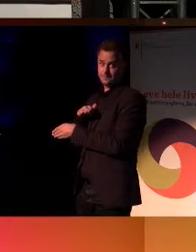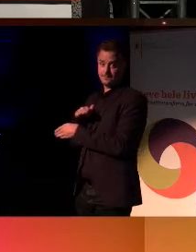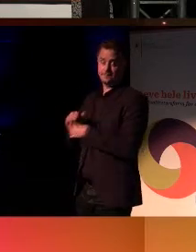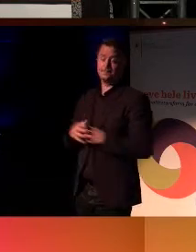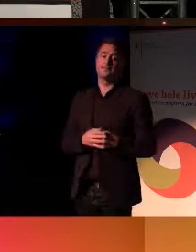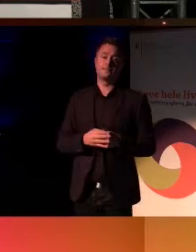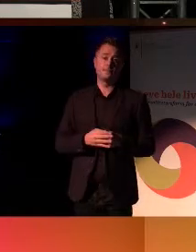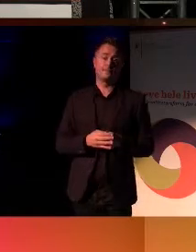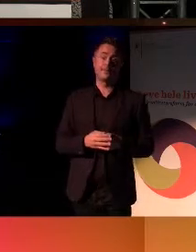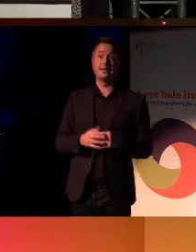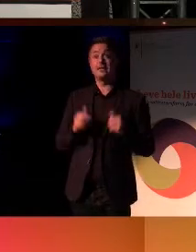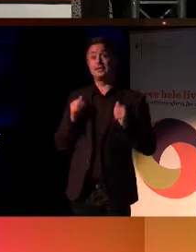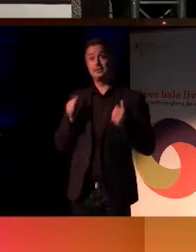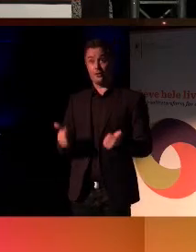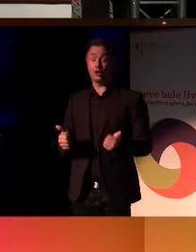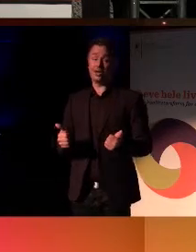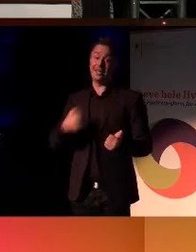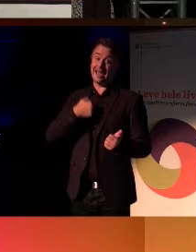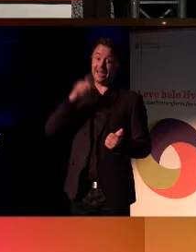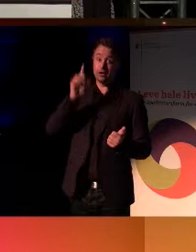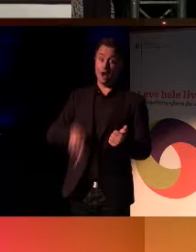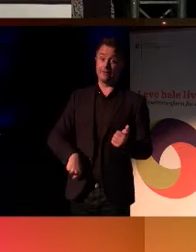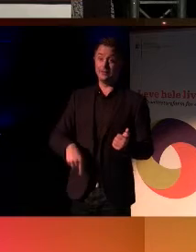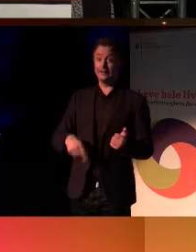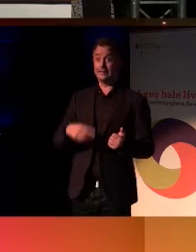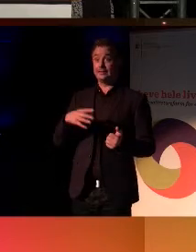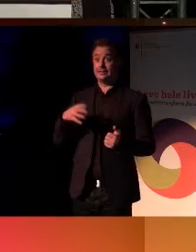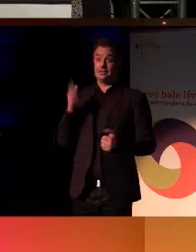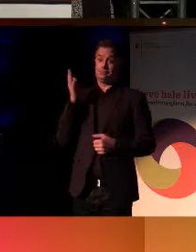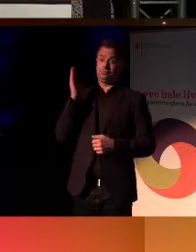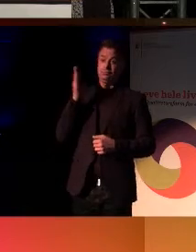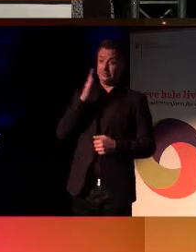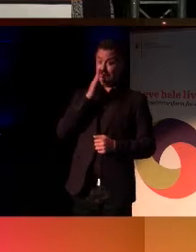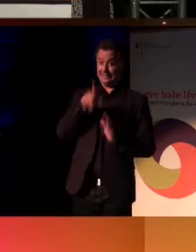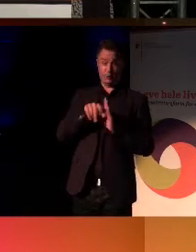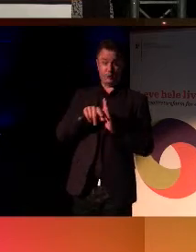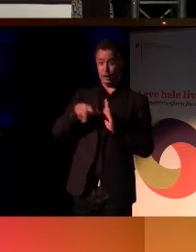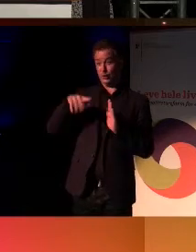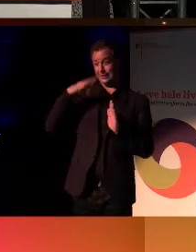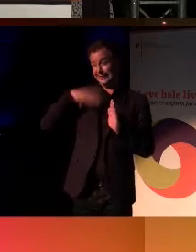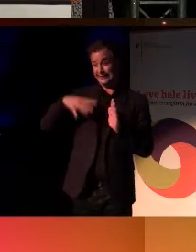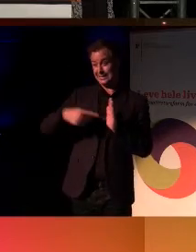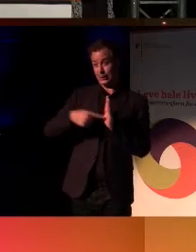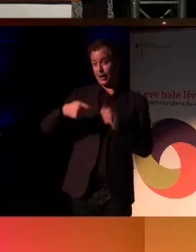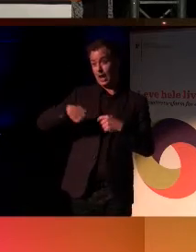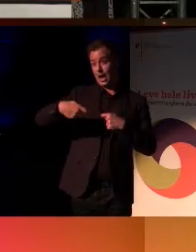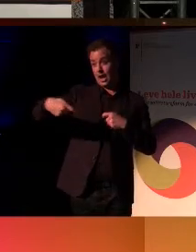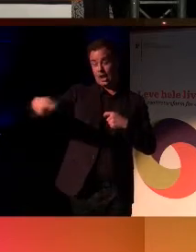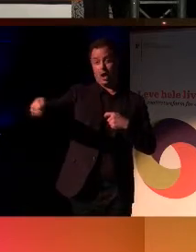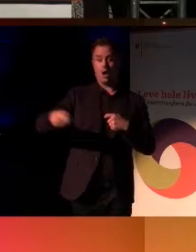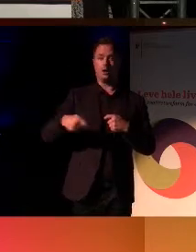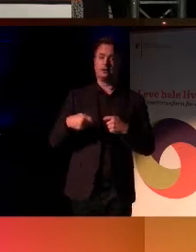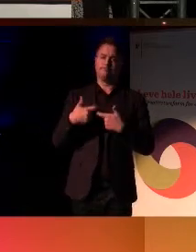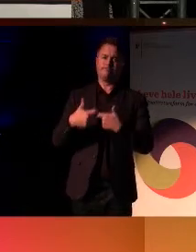Så kunne jeg selvfølgelig nå ha snakket I 9 minutter og 19 sekunder til om, alle, om disse ulike metodikkene,